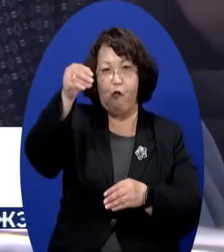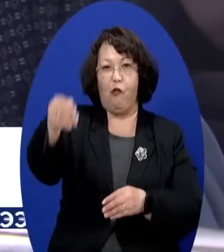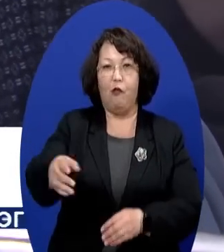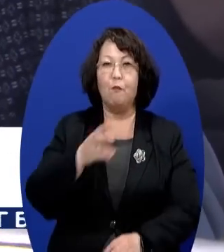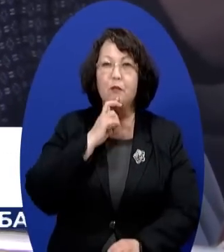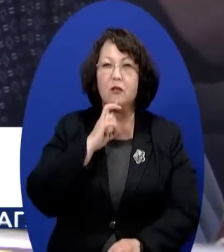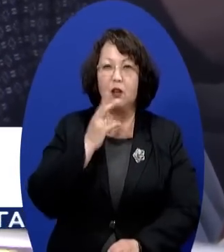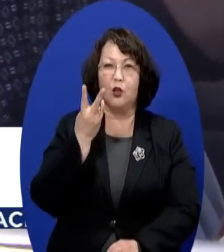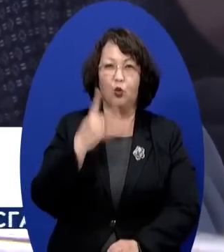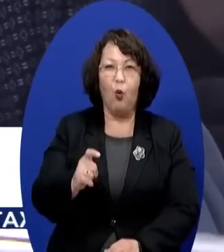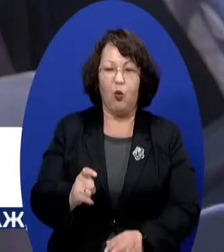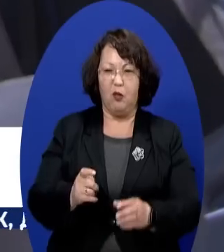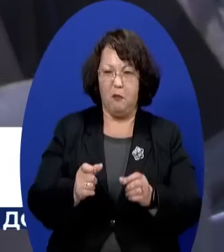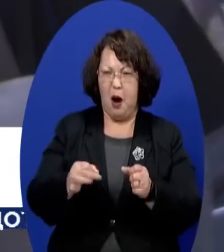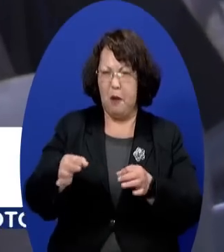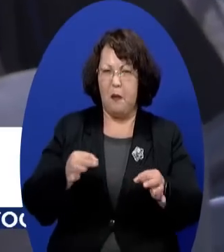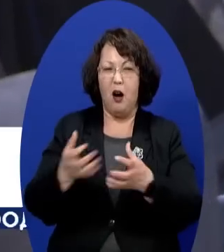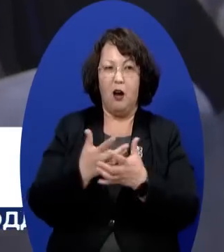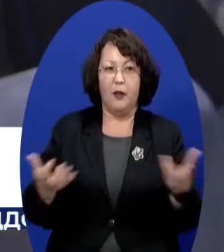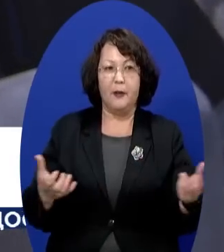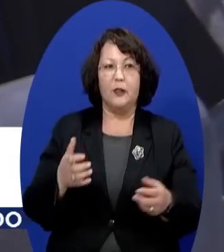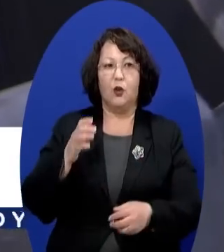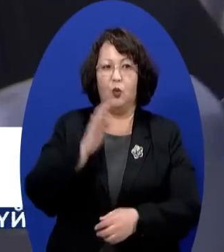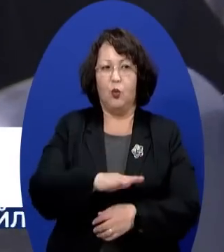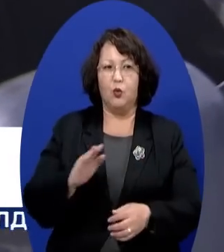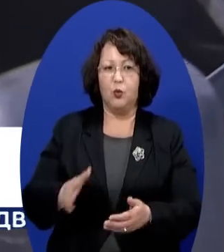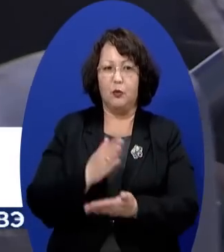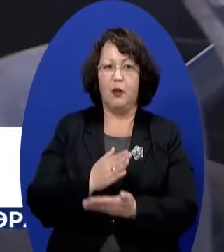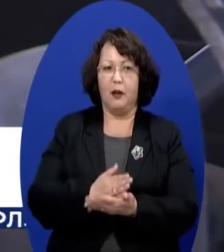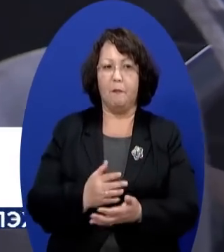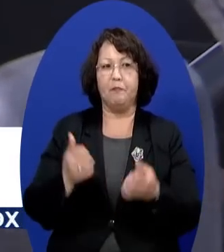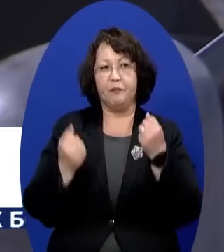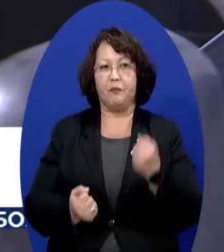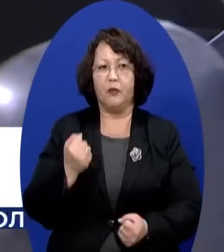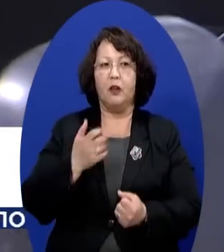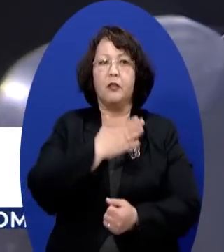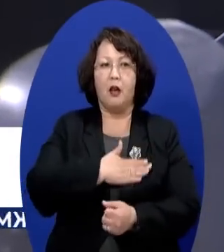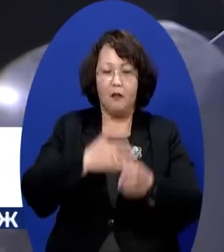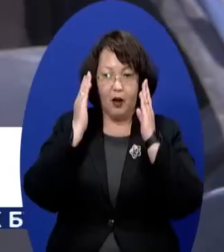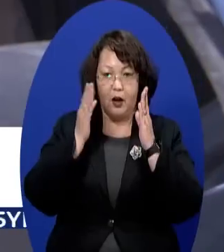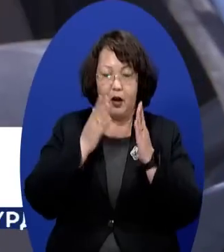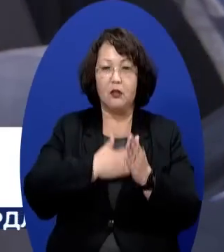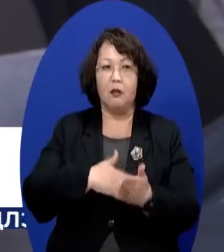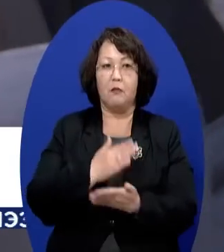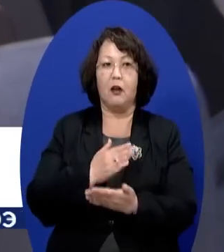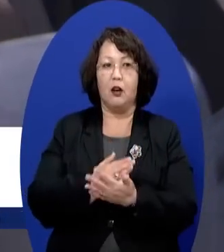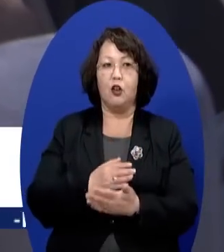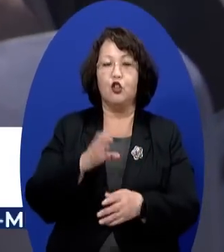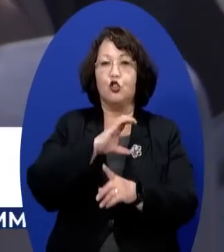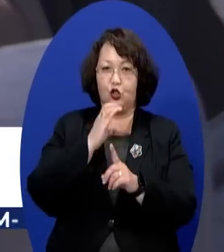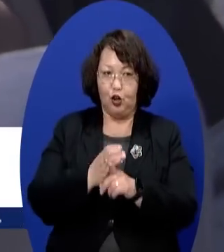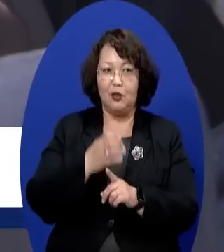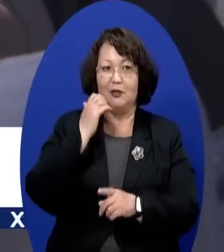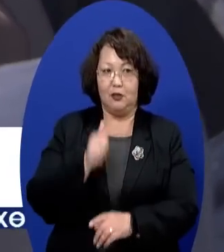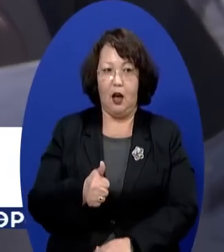тийм ер нь нөхөл амирх байна. Хүүхдтэй явж байгаа юм чинь хурд бүр хэтрүүлэхгүй байна. Анхаарч явдаг шүү. Замын хөдөлгөөндөө соёлтой